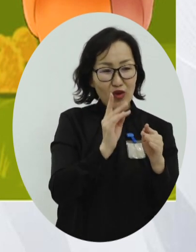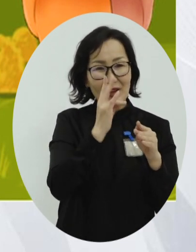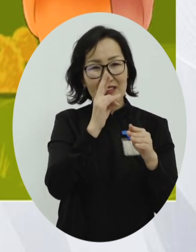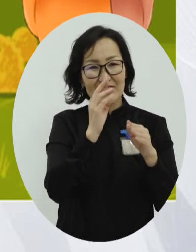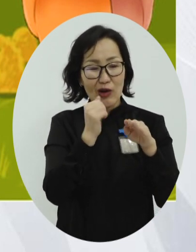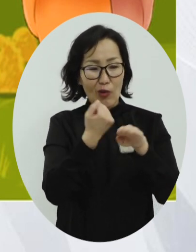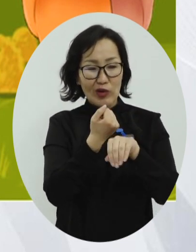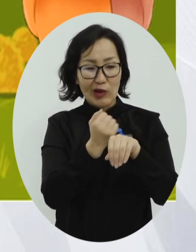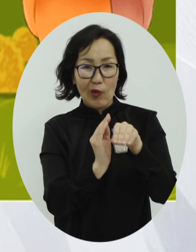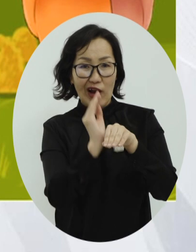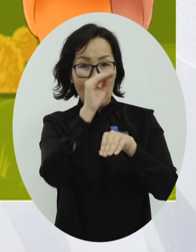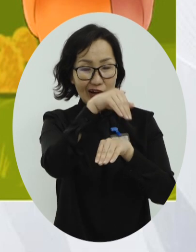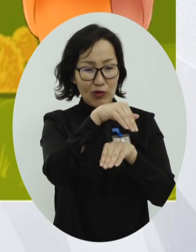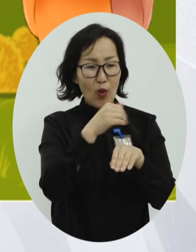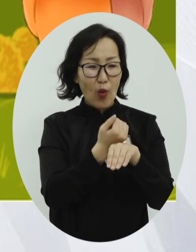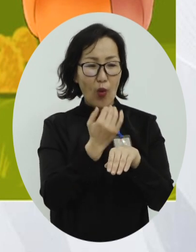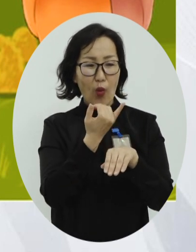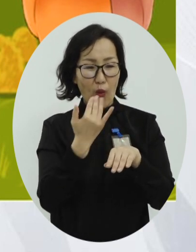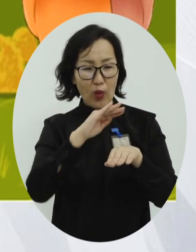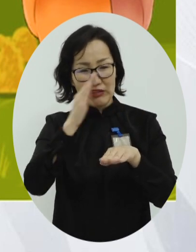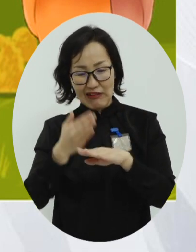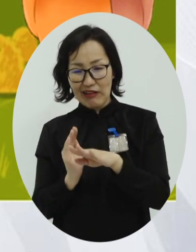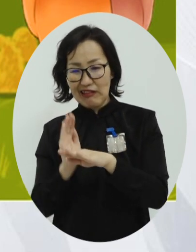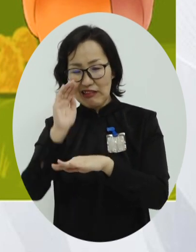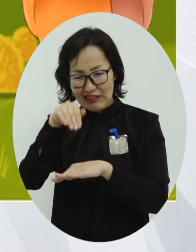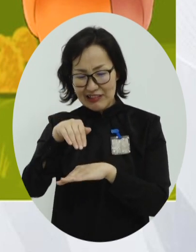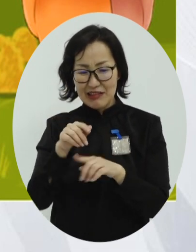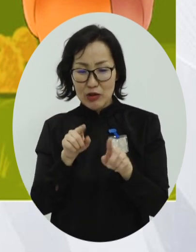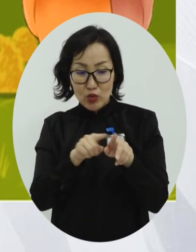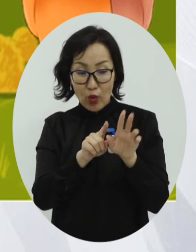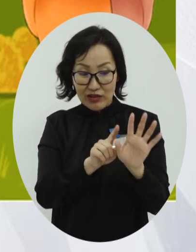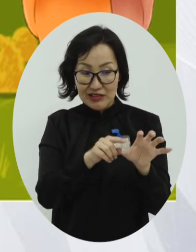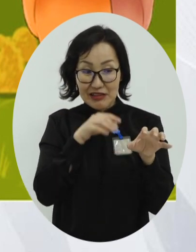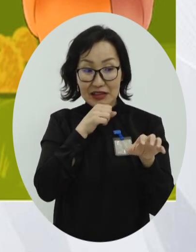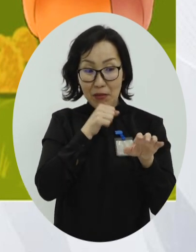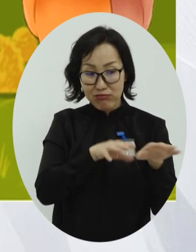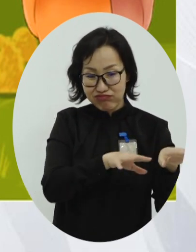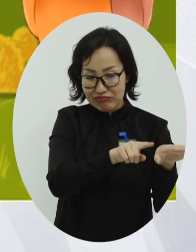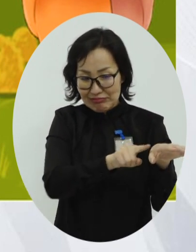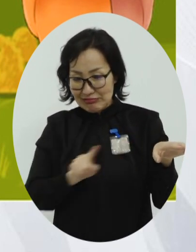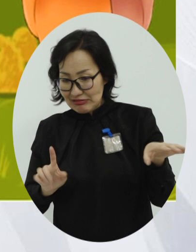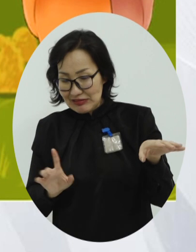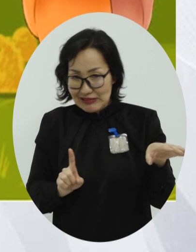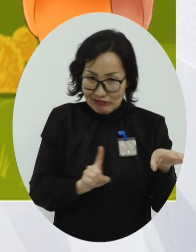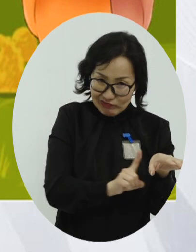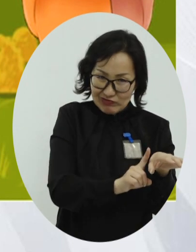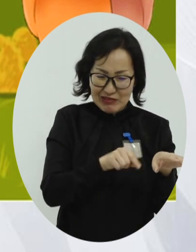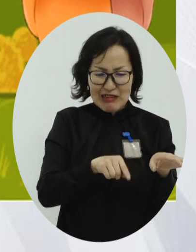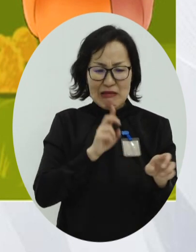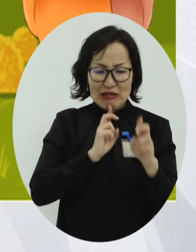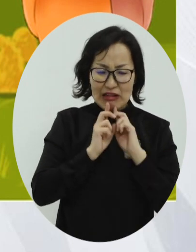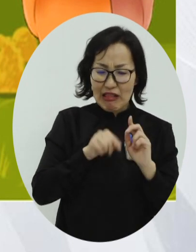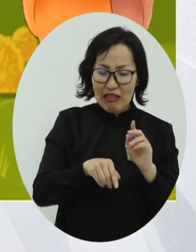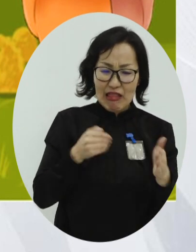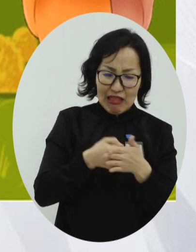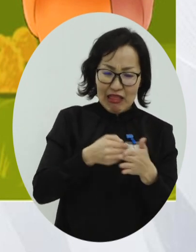авирах, ус олж уух, уул даваад авах, ижил сүргээсээ дасрахгүй байх гээд эрх хөх ишгэнд бэрхшээл